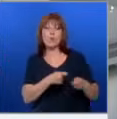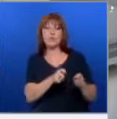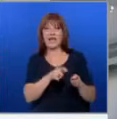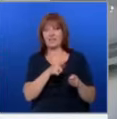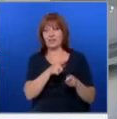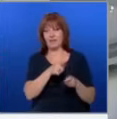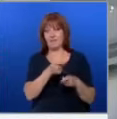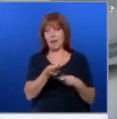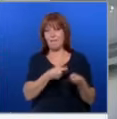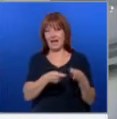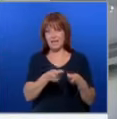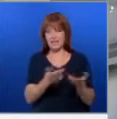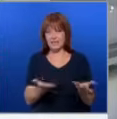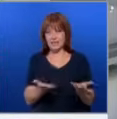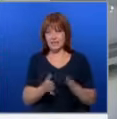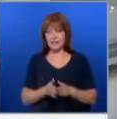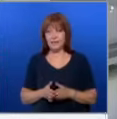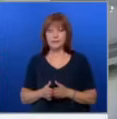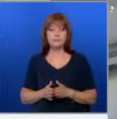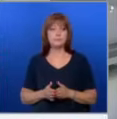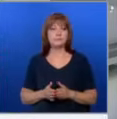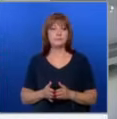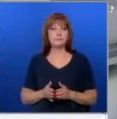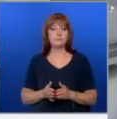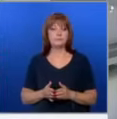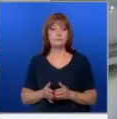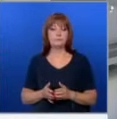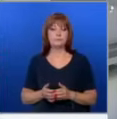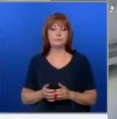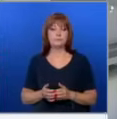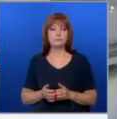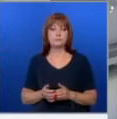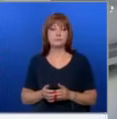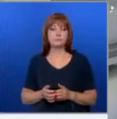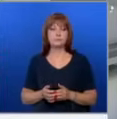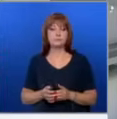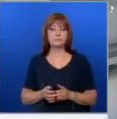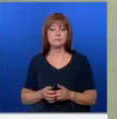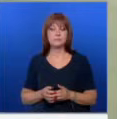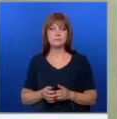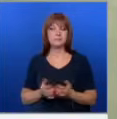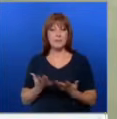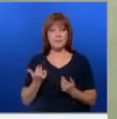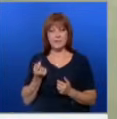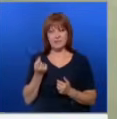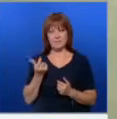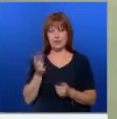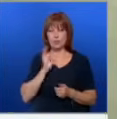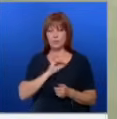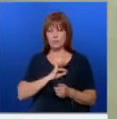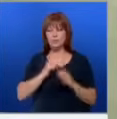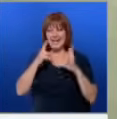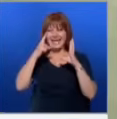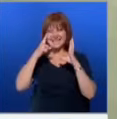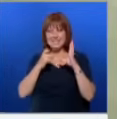и се разпространяват някъде у нас? Да, между другото, преди малко получих